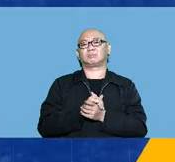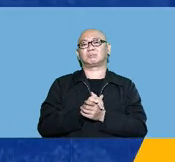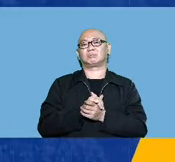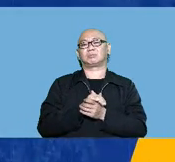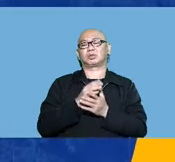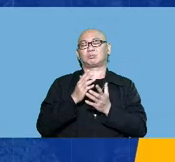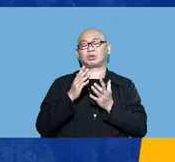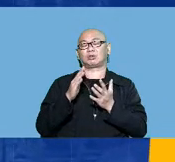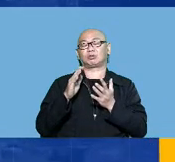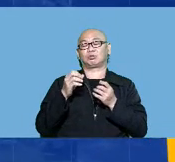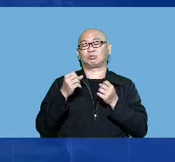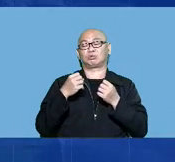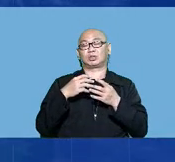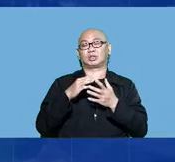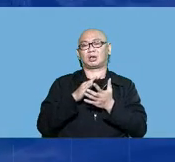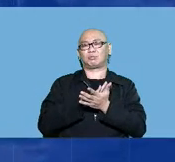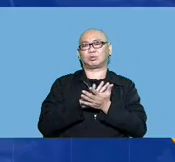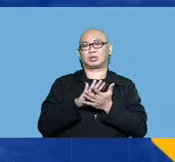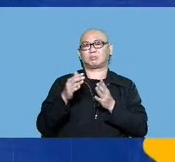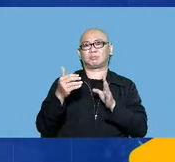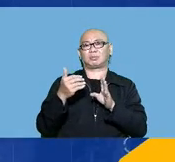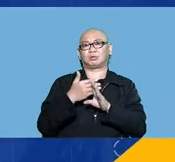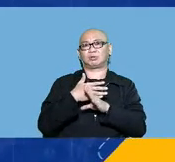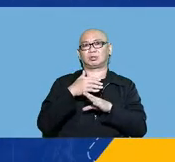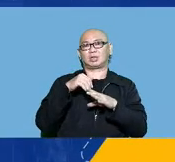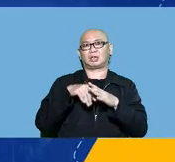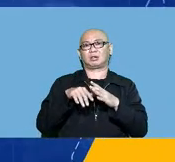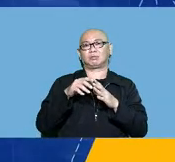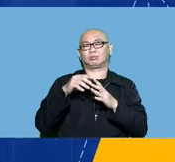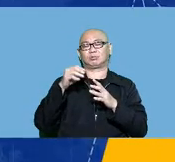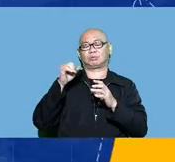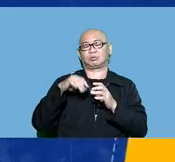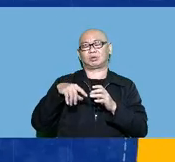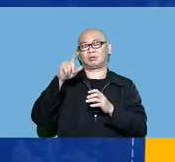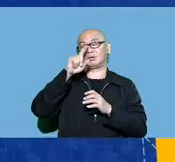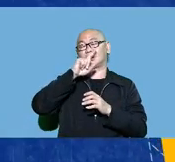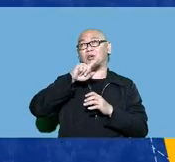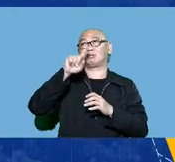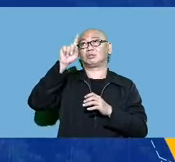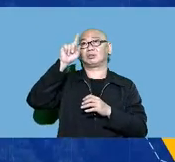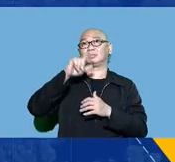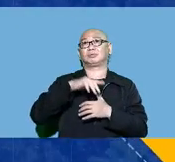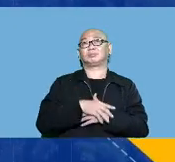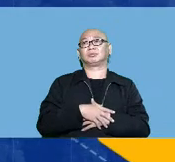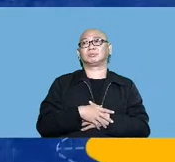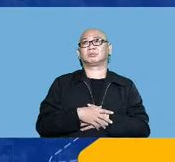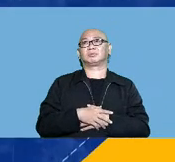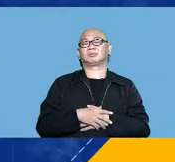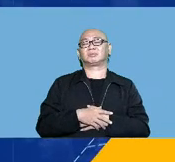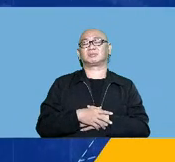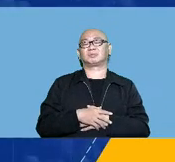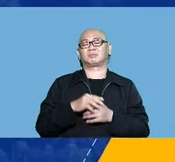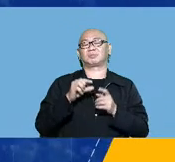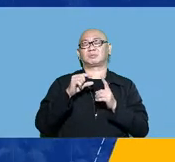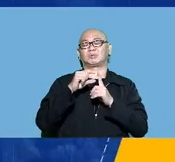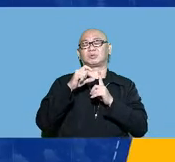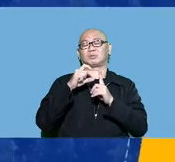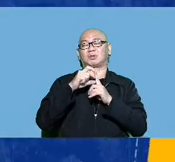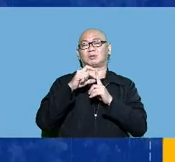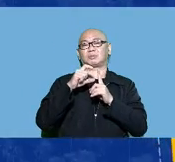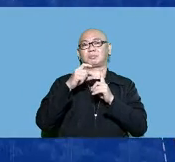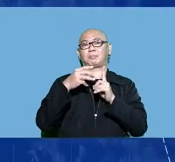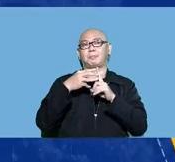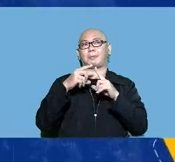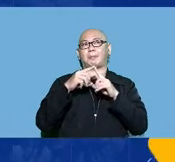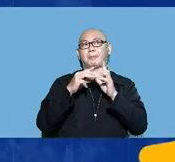dosanya diampuni dan dimasukkan ke dalam surganya Allah Subhanahu wa taala, yakni Profesor Dr. Insinyur